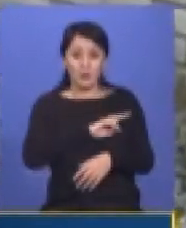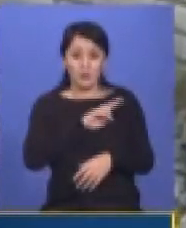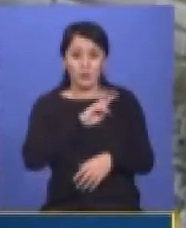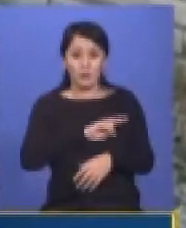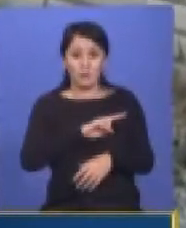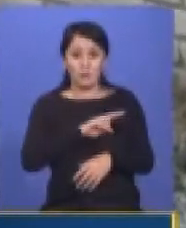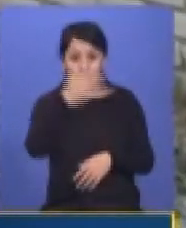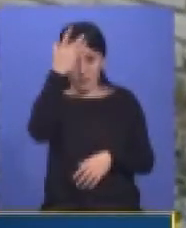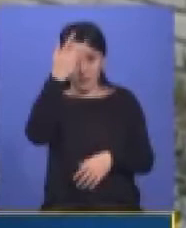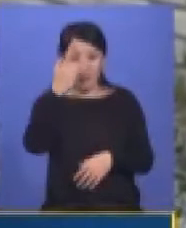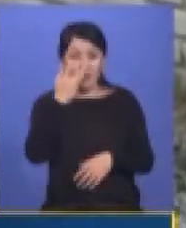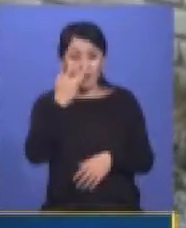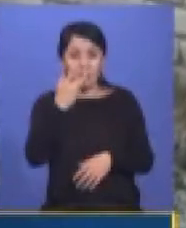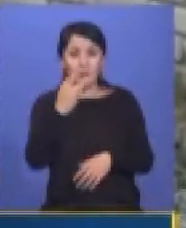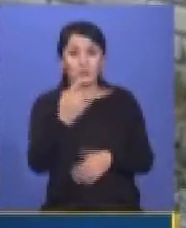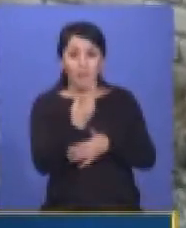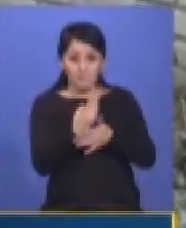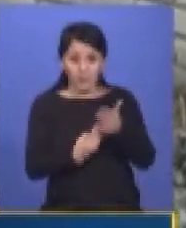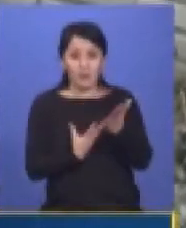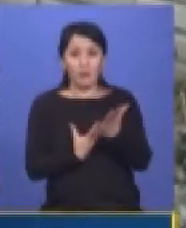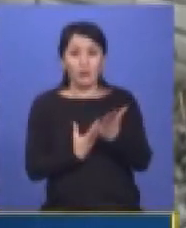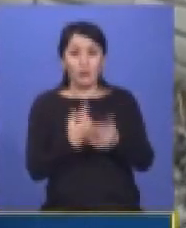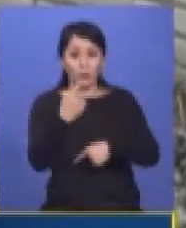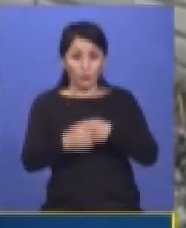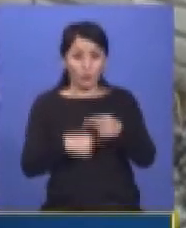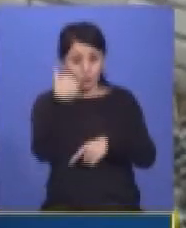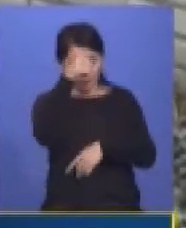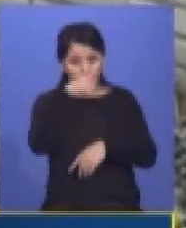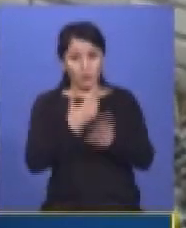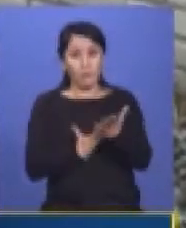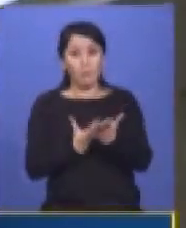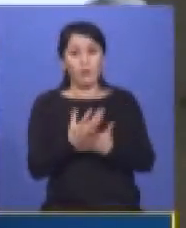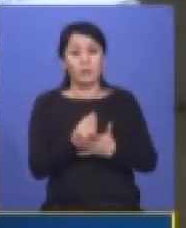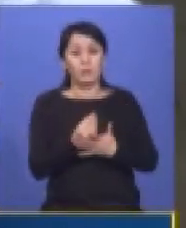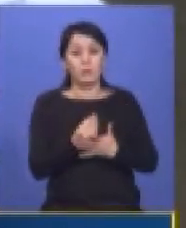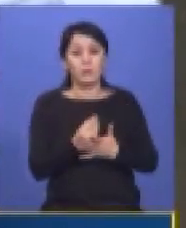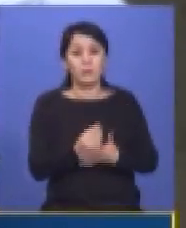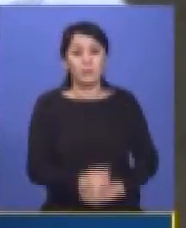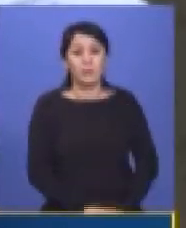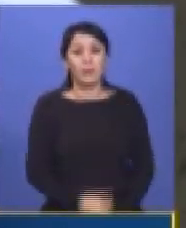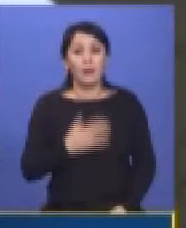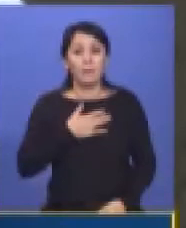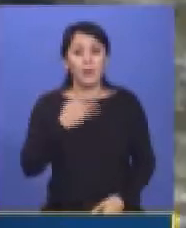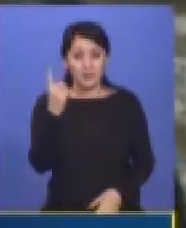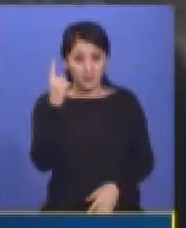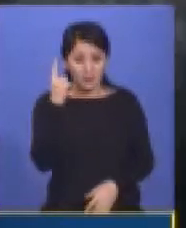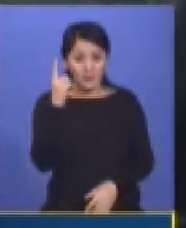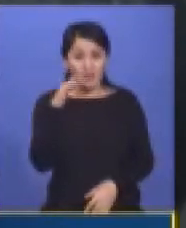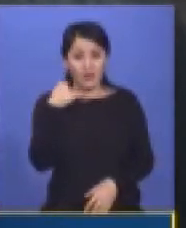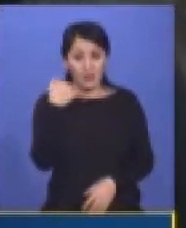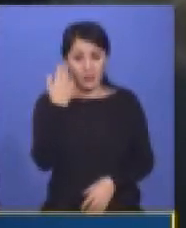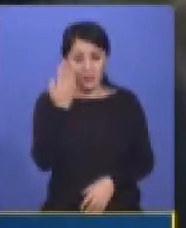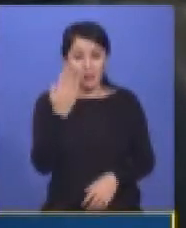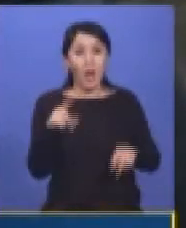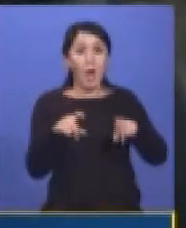бастап біз жаздығында төледік потеряны, круглый год төлеп келе жатырмыз потеря деген. Мен звонит еткенде олар айтты, сіздерге